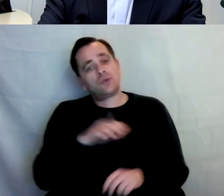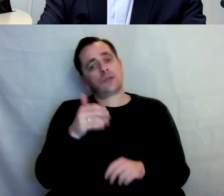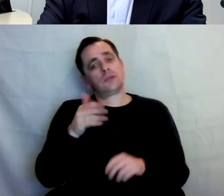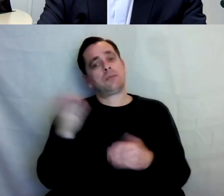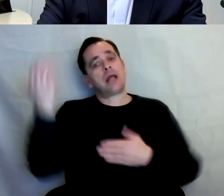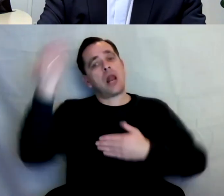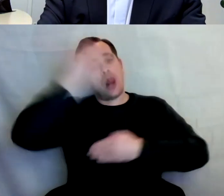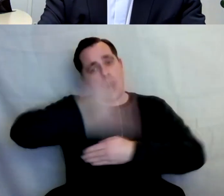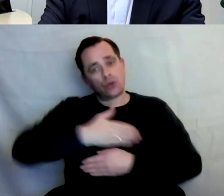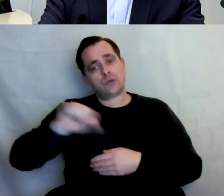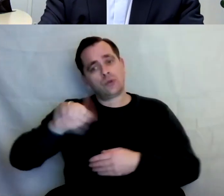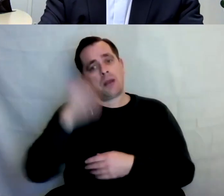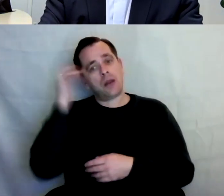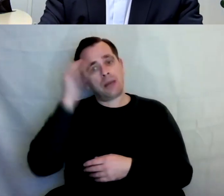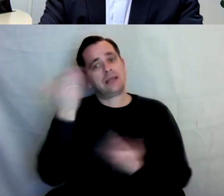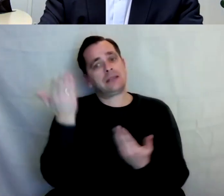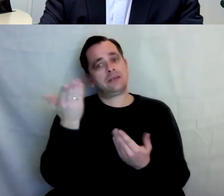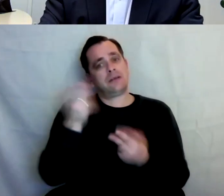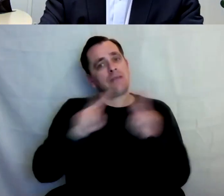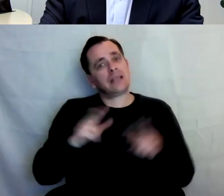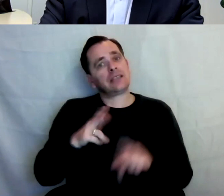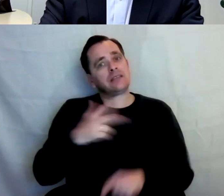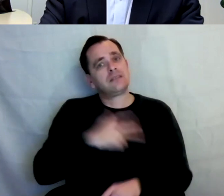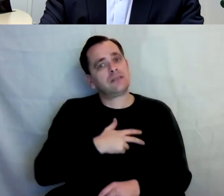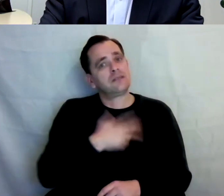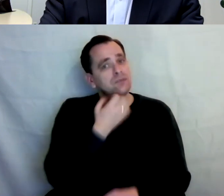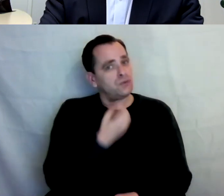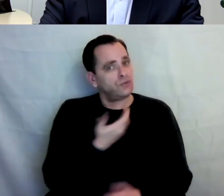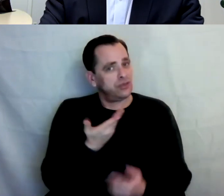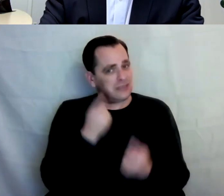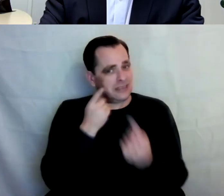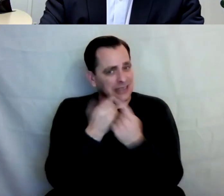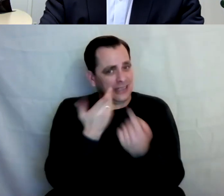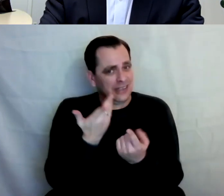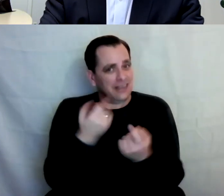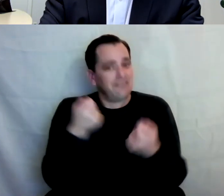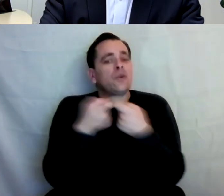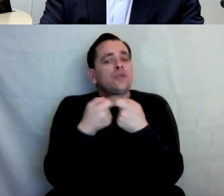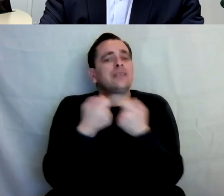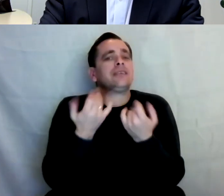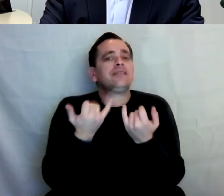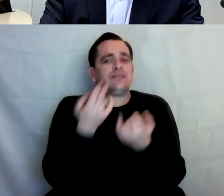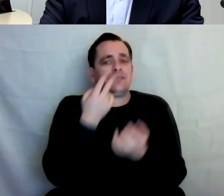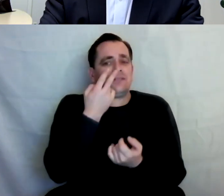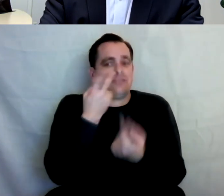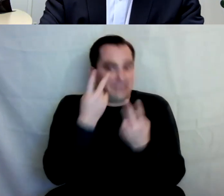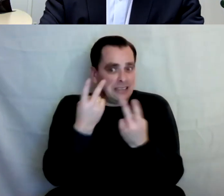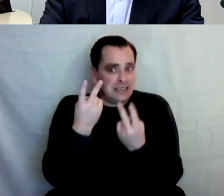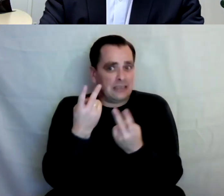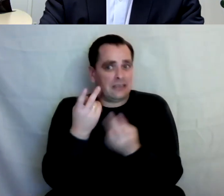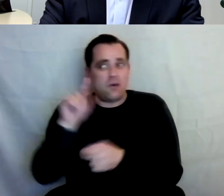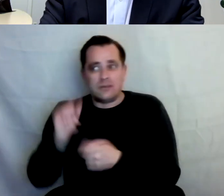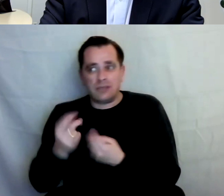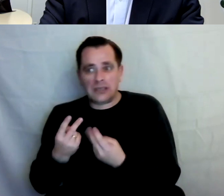wollen wir eigentlich wirklich an Weihnachten? Welche Kontakte, wie wichtig sind uns Kontakte? Ich glaube, das merken wir jetzt alle, wo sie eingeschränkt sind. Wie wichtig ist der